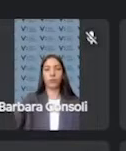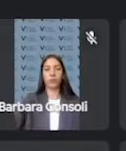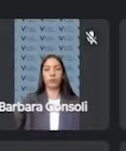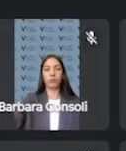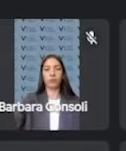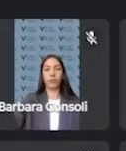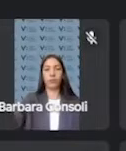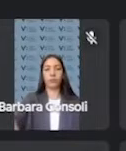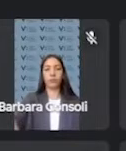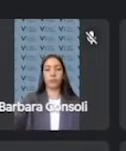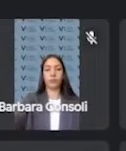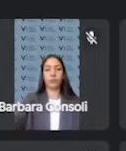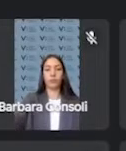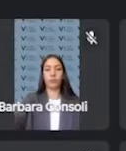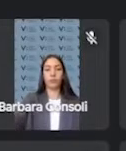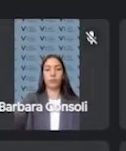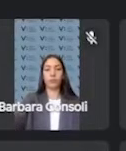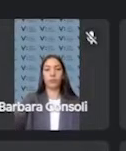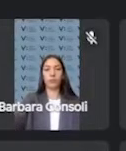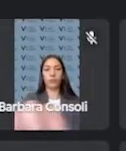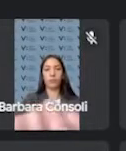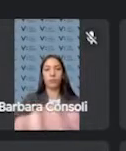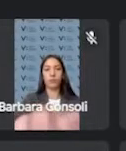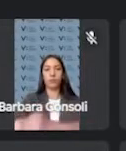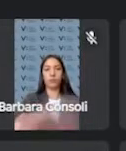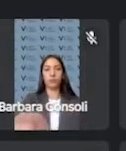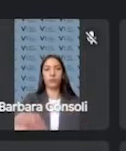la possibilità diciamo di